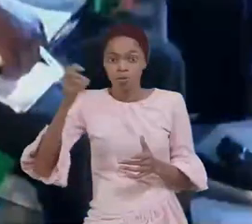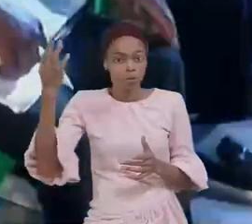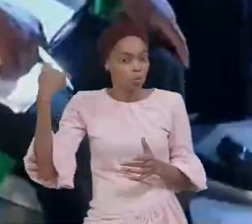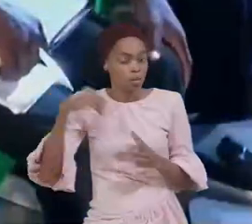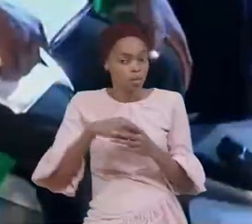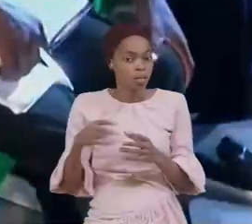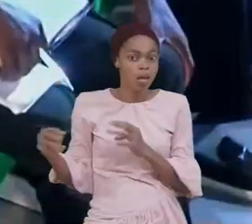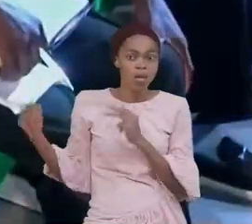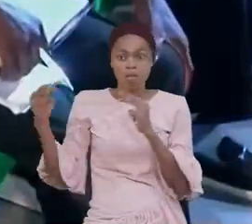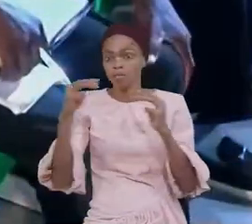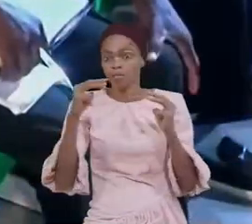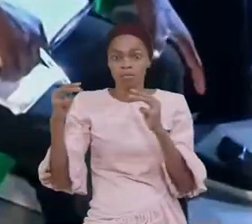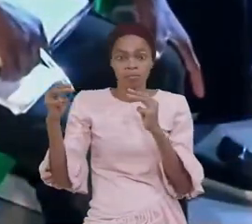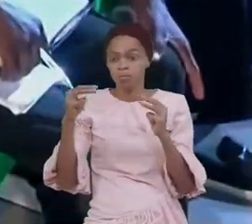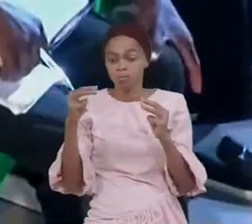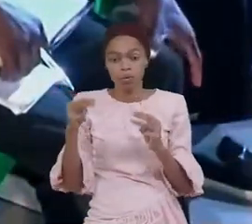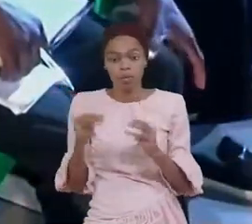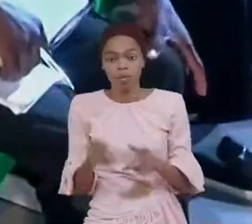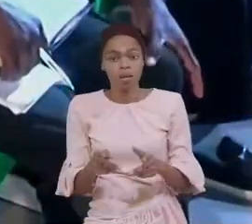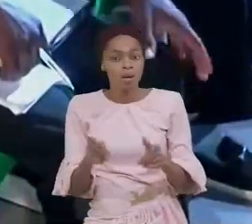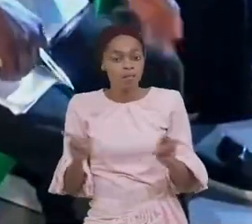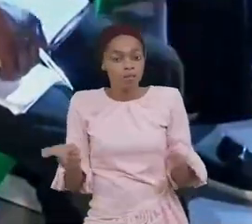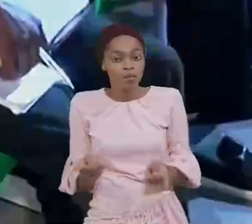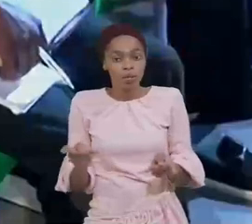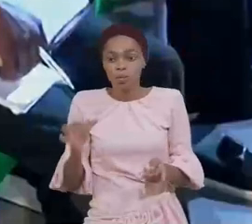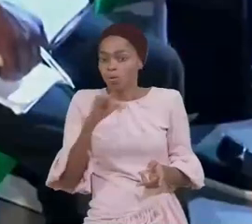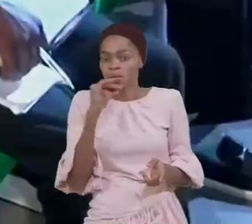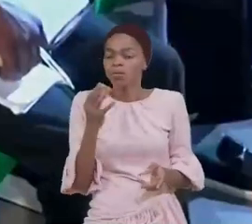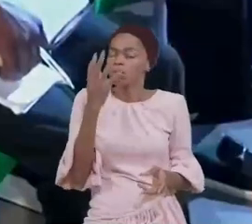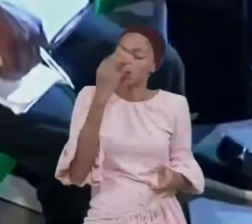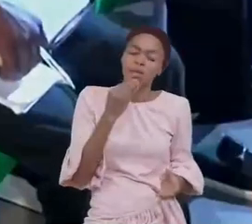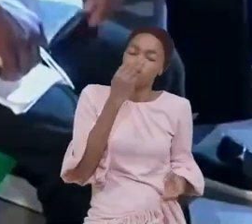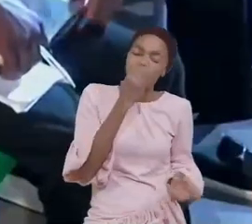s'il était sur un fauteuil et